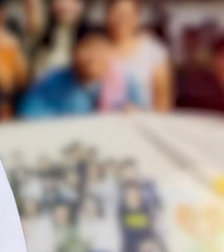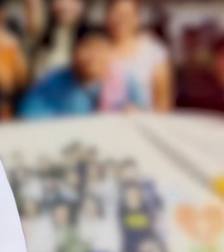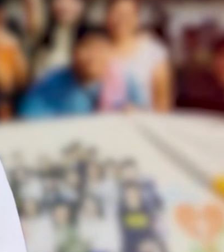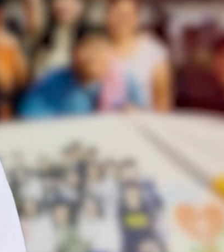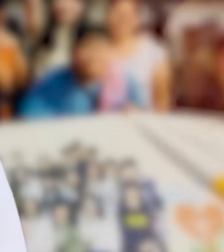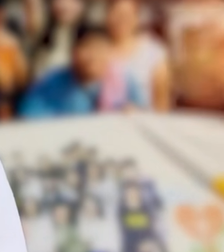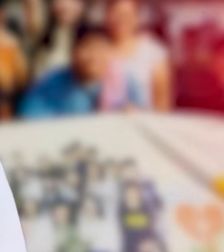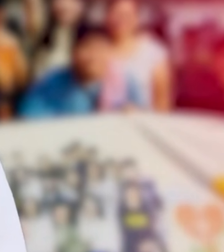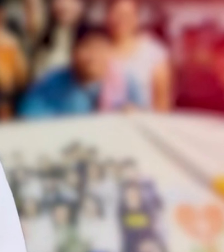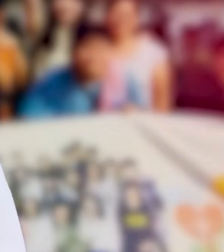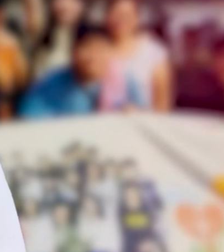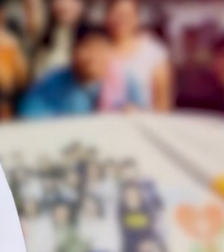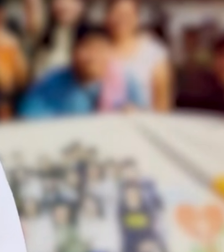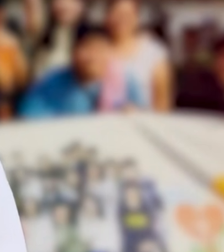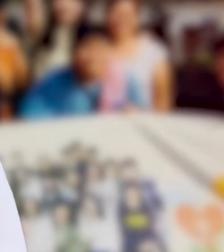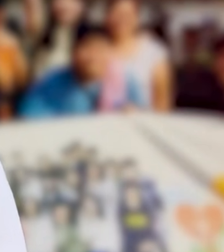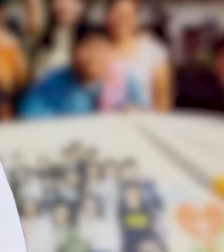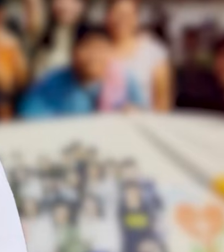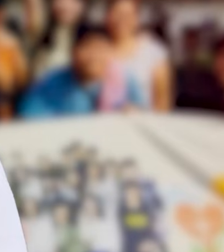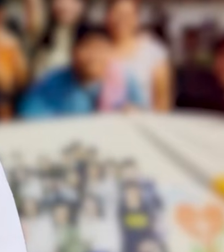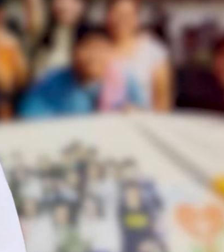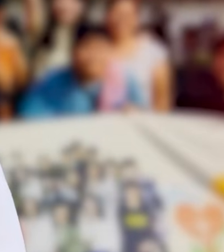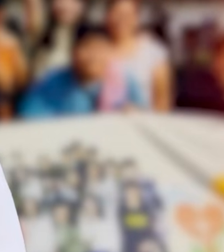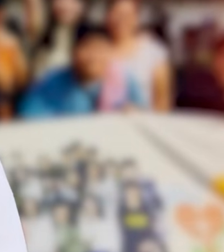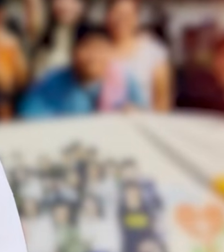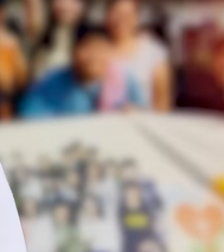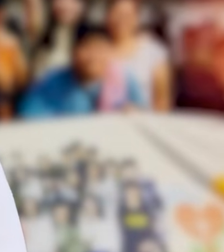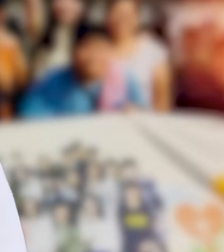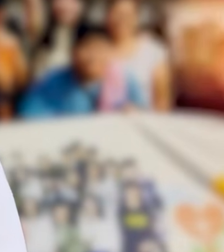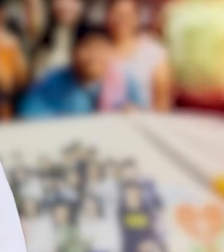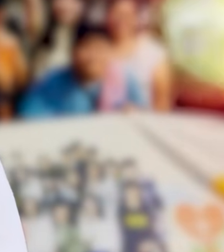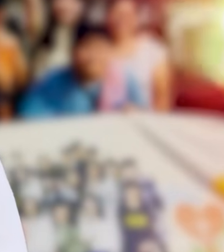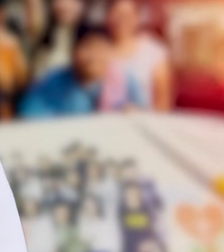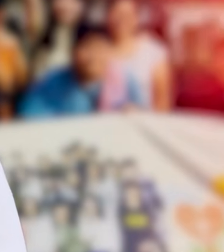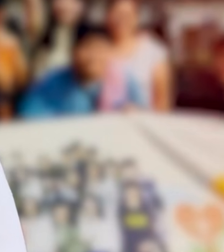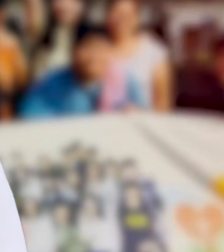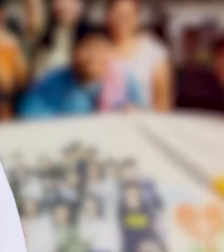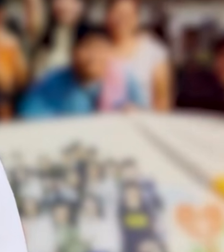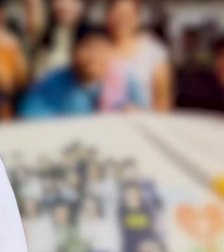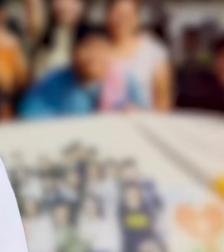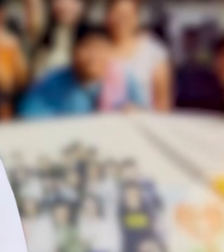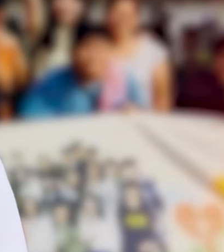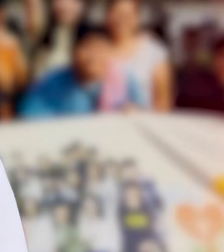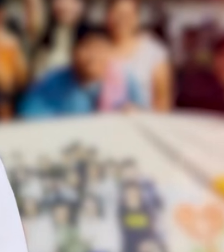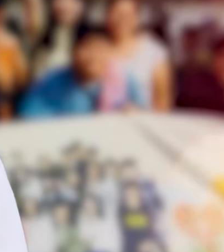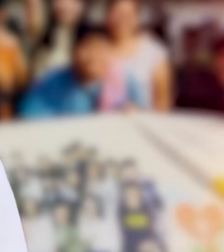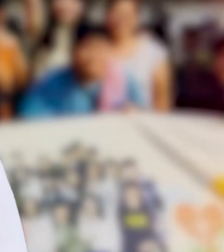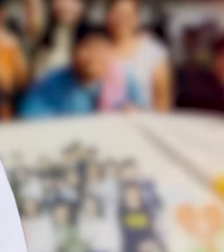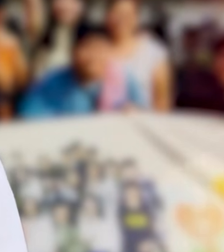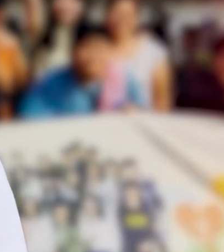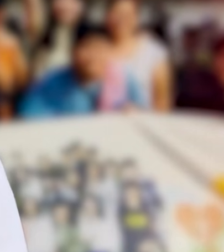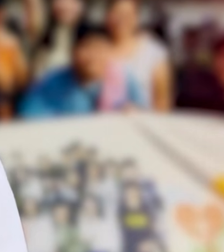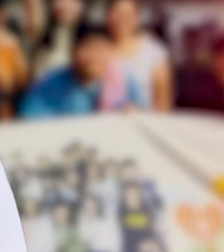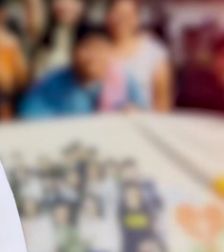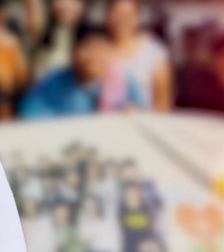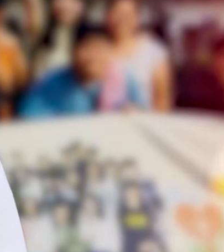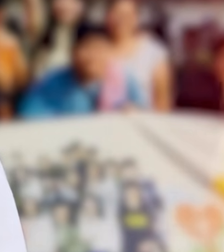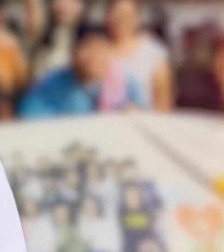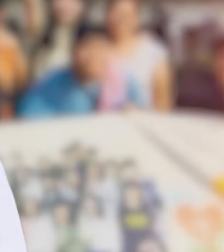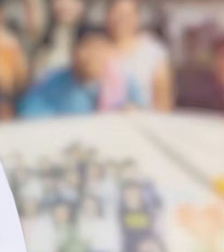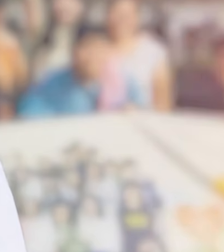성도님들께 진심으로 감사드립니다 그리고 제가 경험했던 비전트립이 계속해서 이어질 수 있도록 기도와